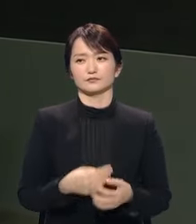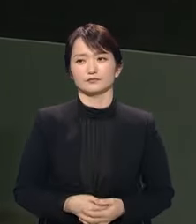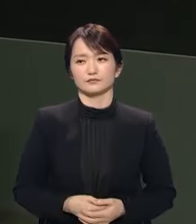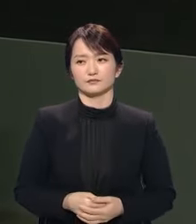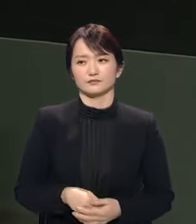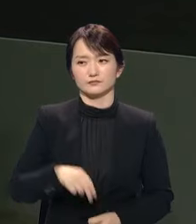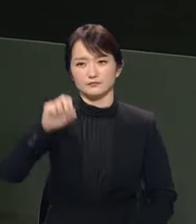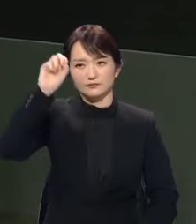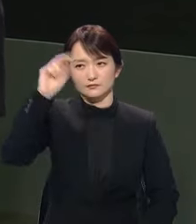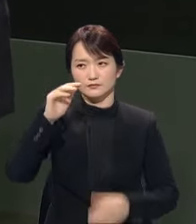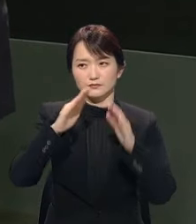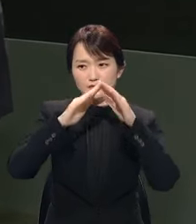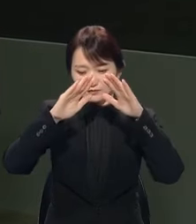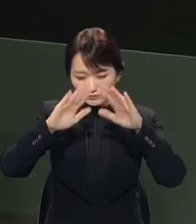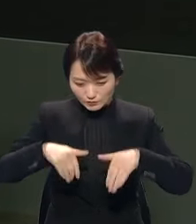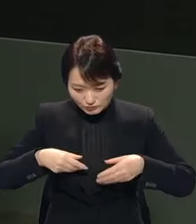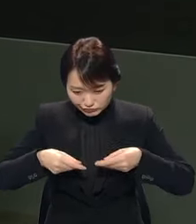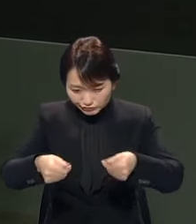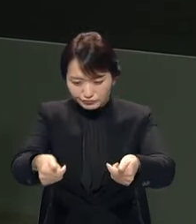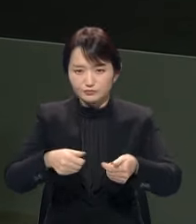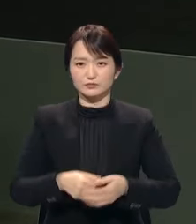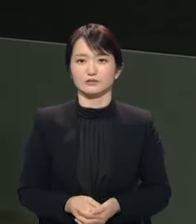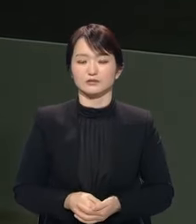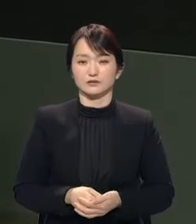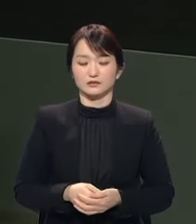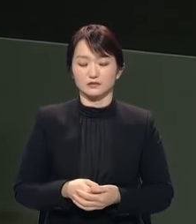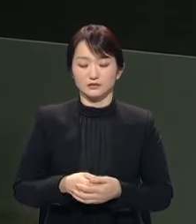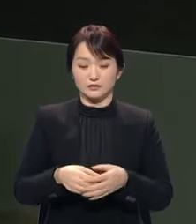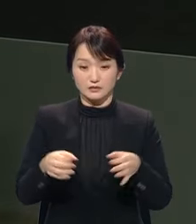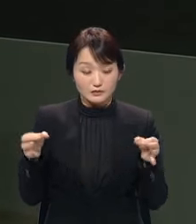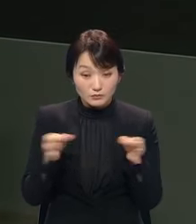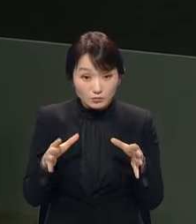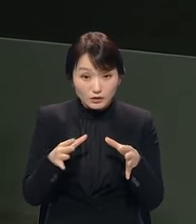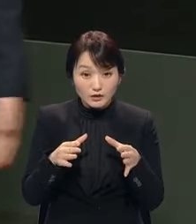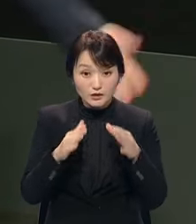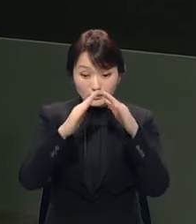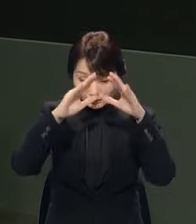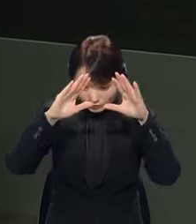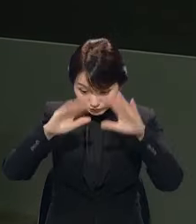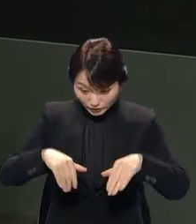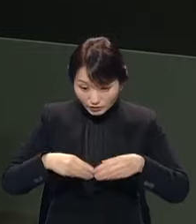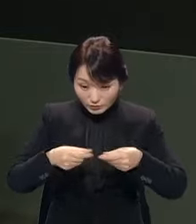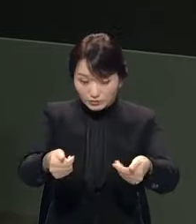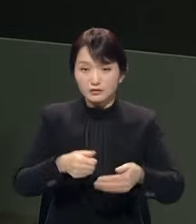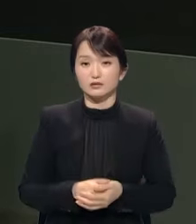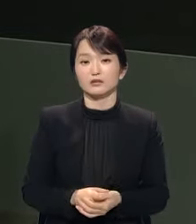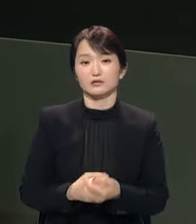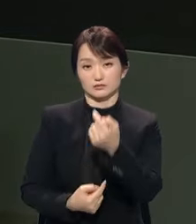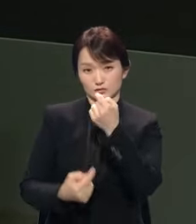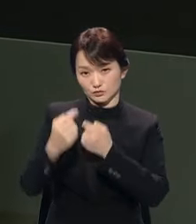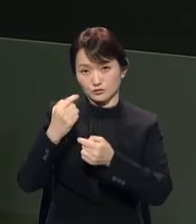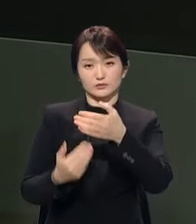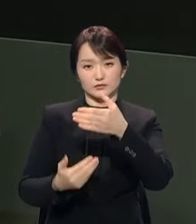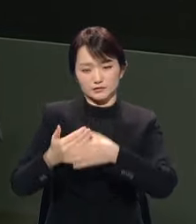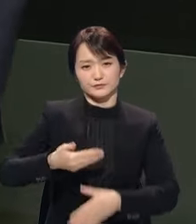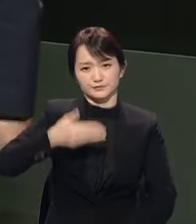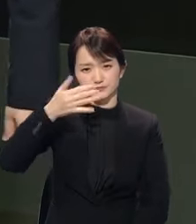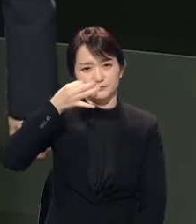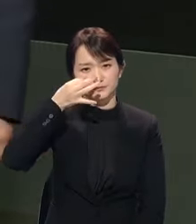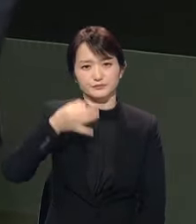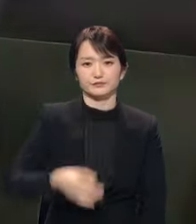갑자기 집이 와르르릅니다. 자, 눈 깜짝할 사이에 집이 와르르르르르. 자, 사방 가족께서 제보해 주신 사건 영상